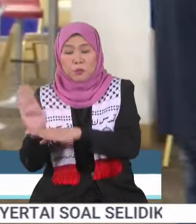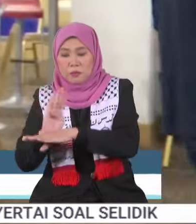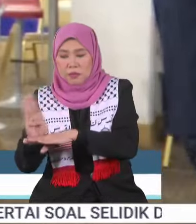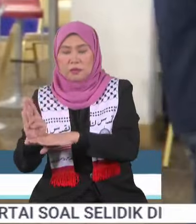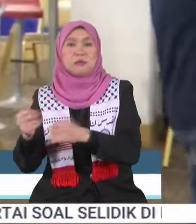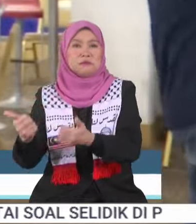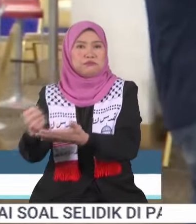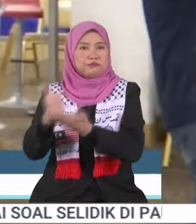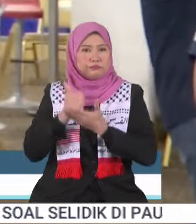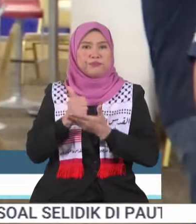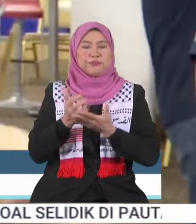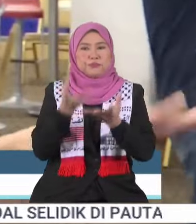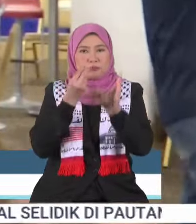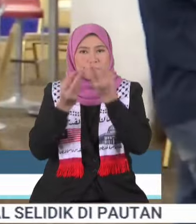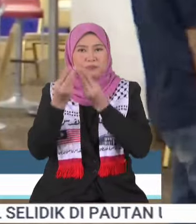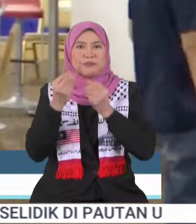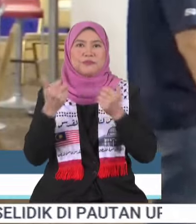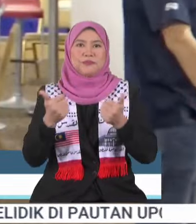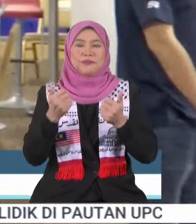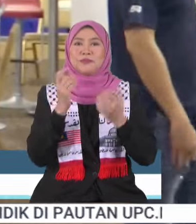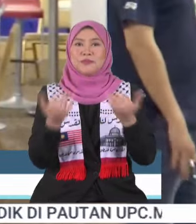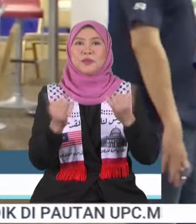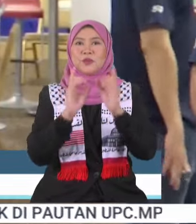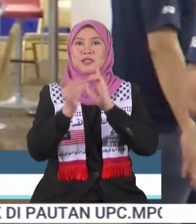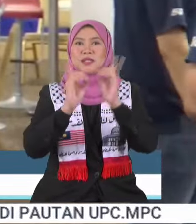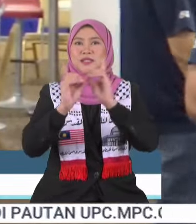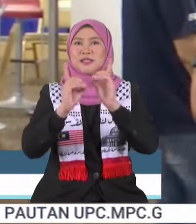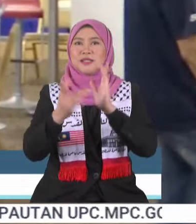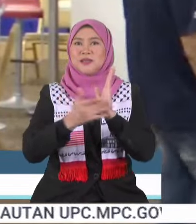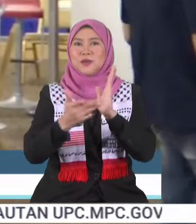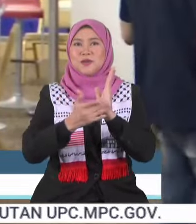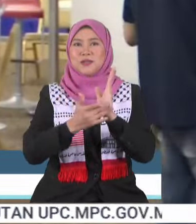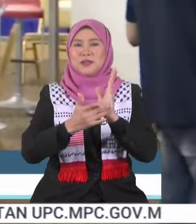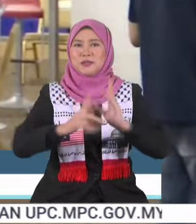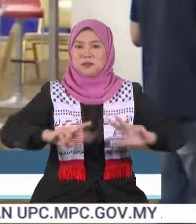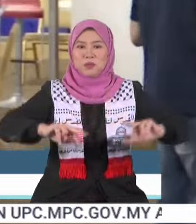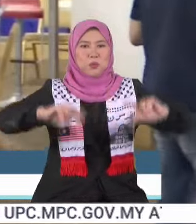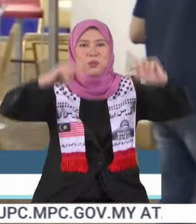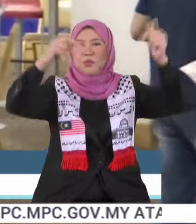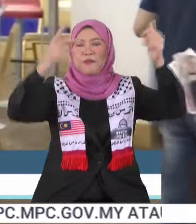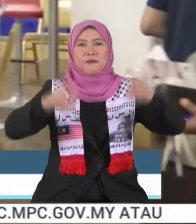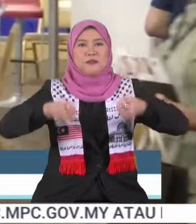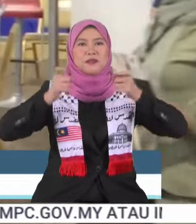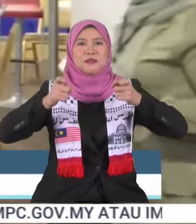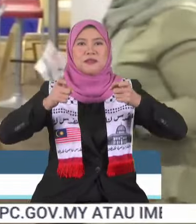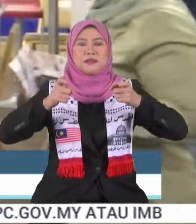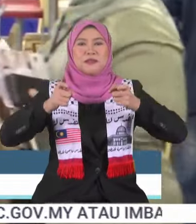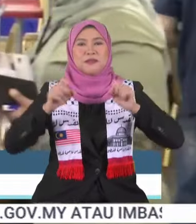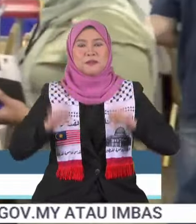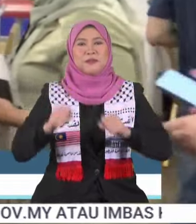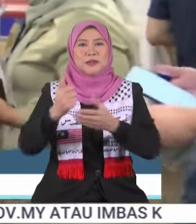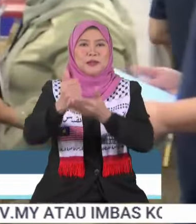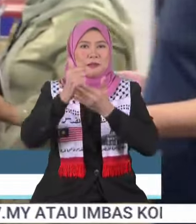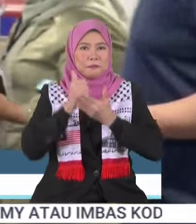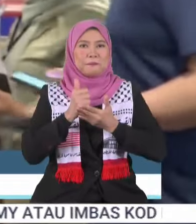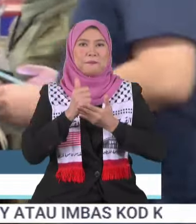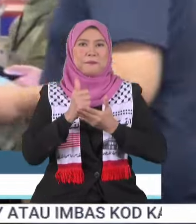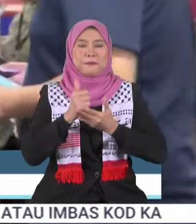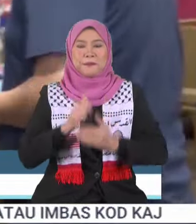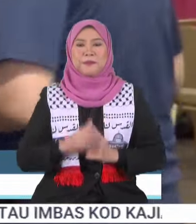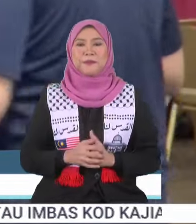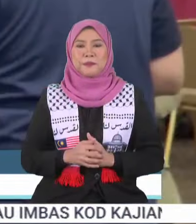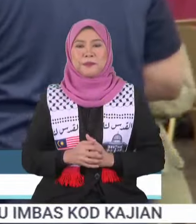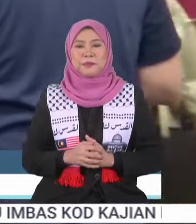tu dapat membantu. Lagi satu, dia dalam digital kan, sekarang kan zaman teknologi, itu yang dapat membantulah. Lagi